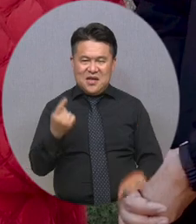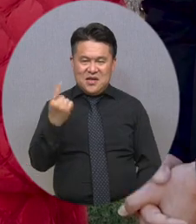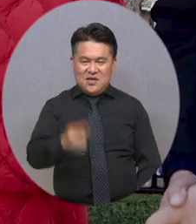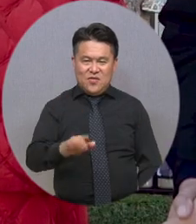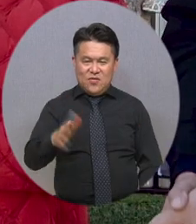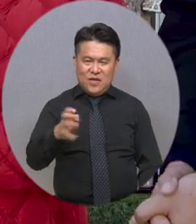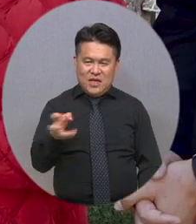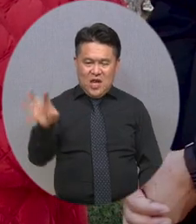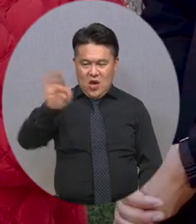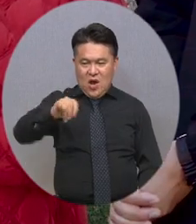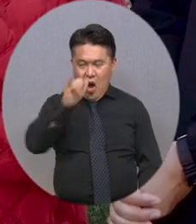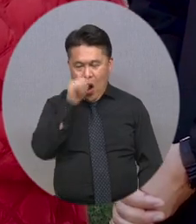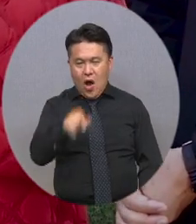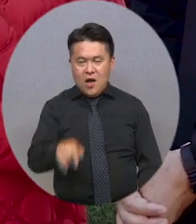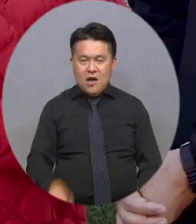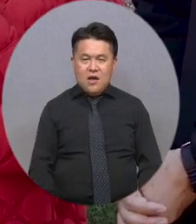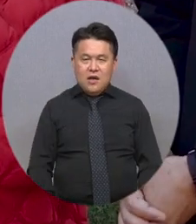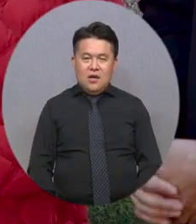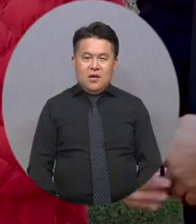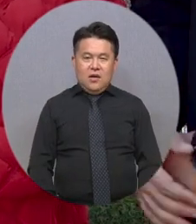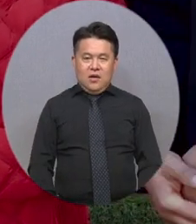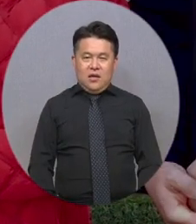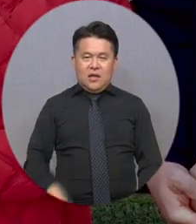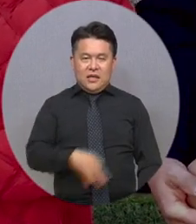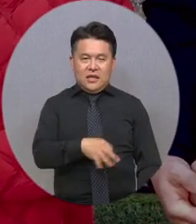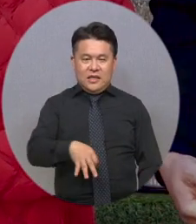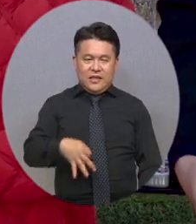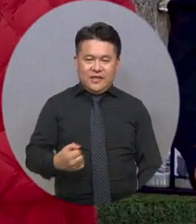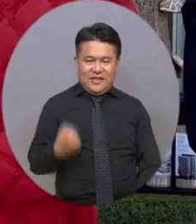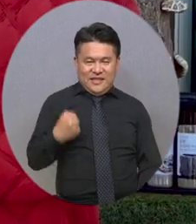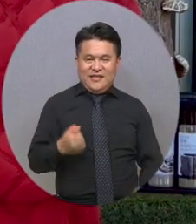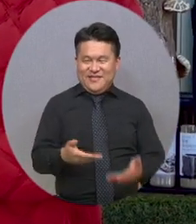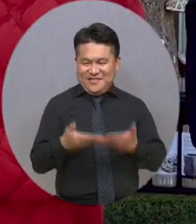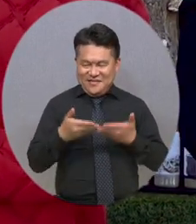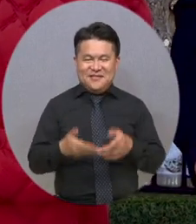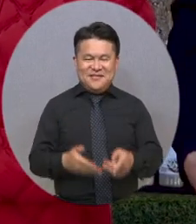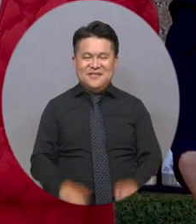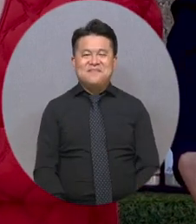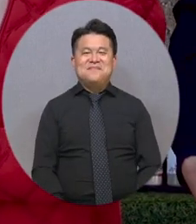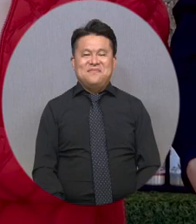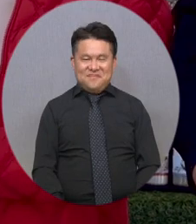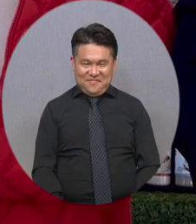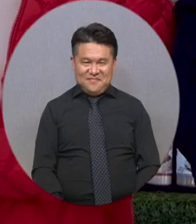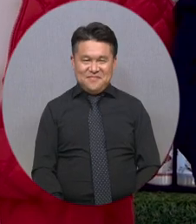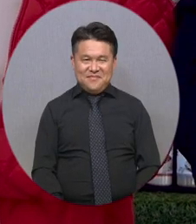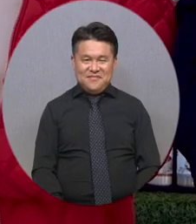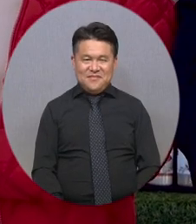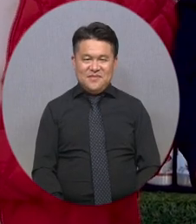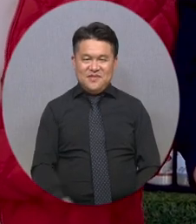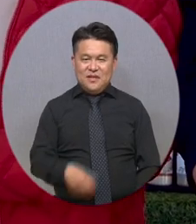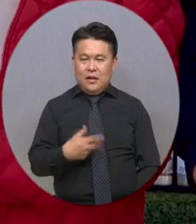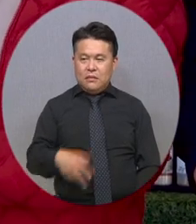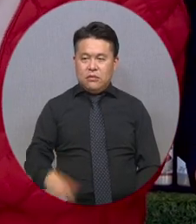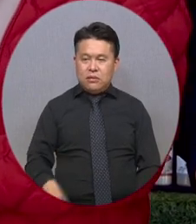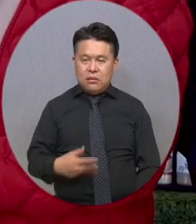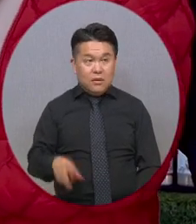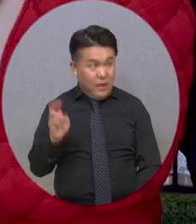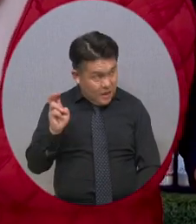1,940억 마리가 들어있어. 이거 드시면 야. 그 장을 기분 좋게 해주지. 아, 와 이거 바로 난리 나겠네요.